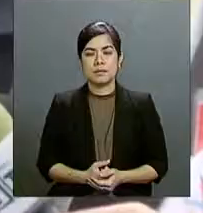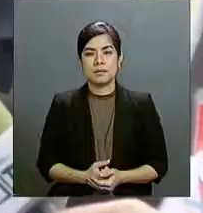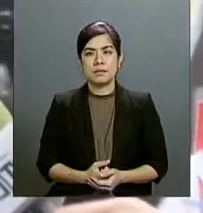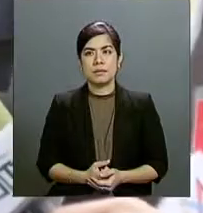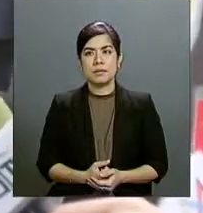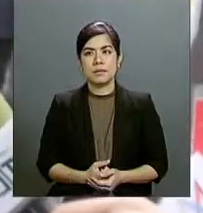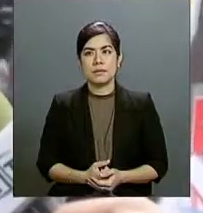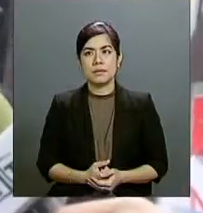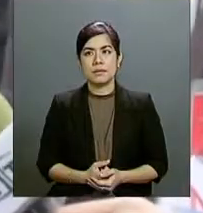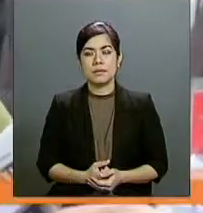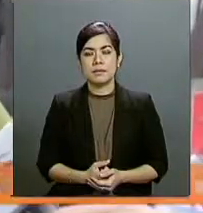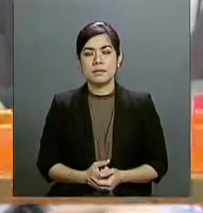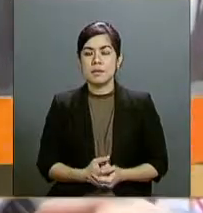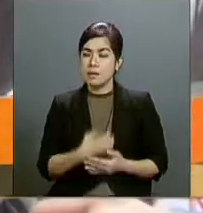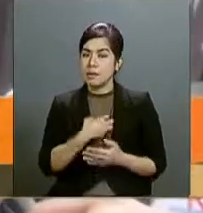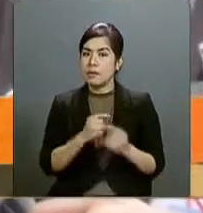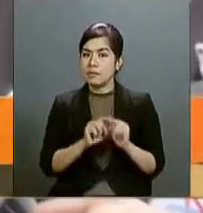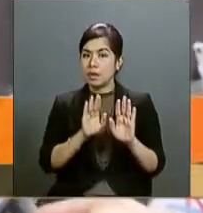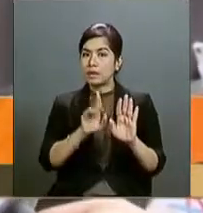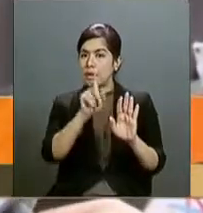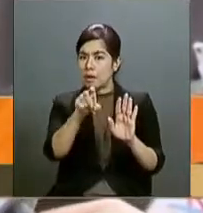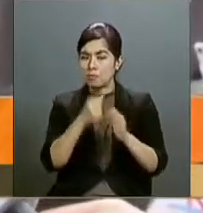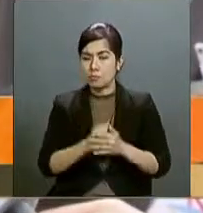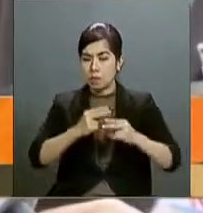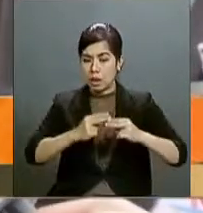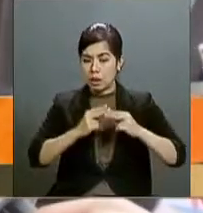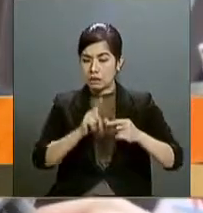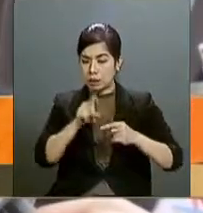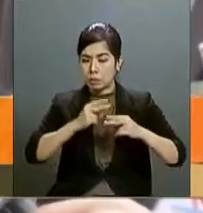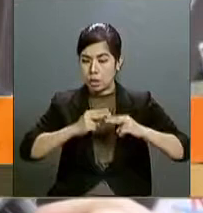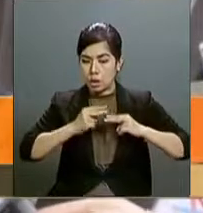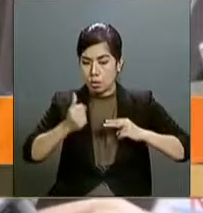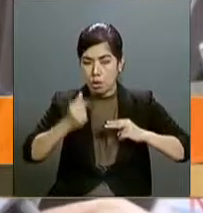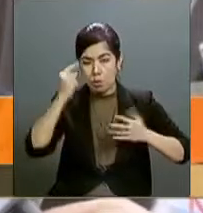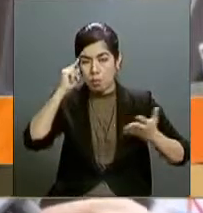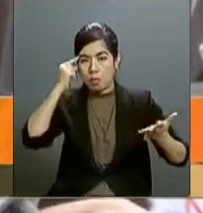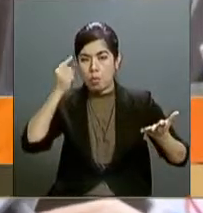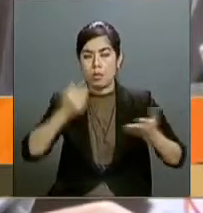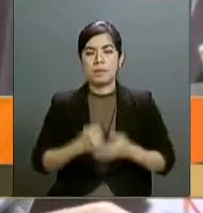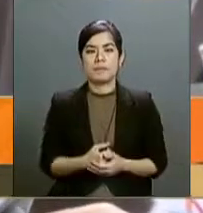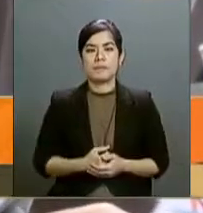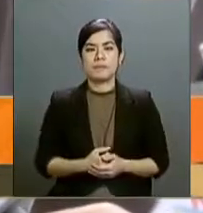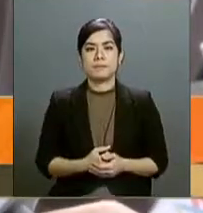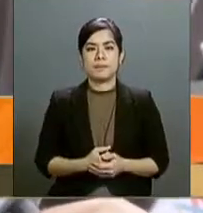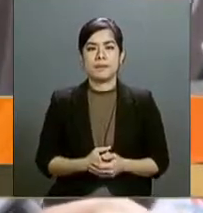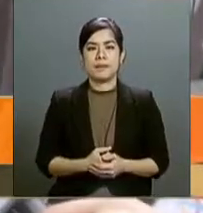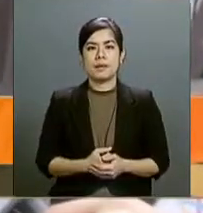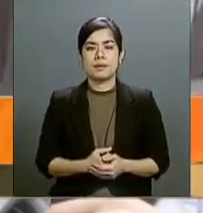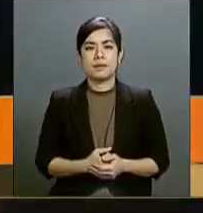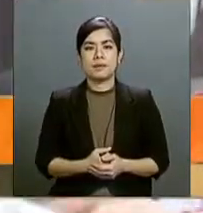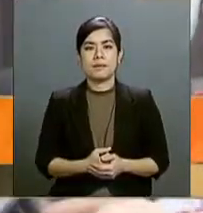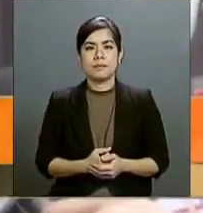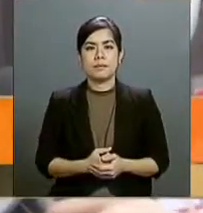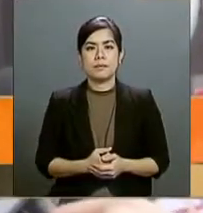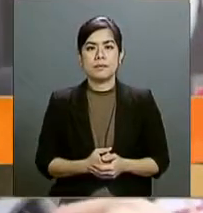คุณถามตัวท่านเองว่าผมจะไปรู้ได้ไง ก็คือยืนยันว่าไม่มีการดูดลงพื้นที่ทาง